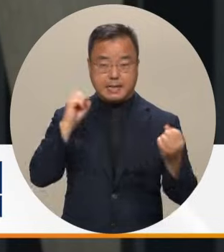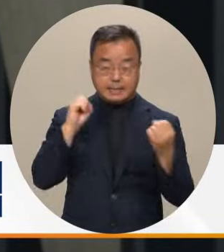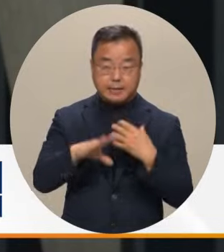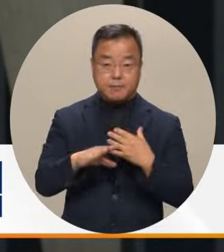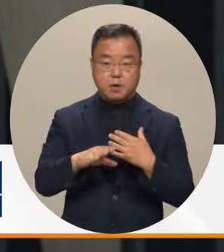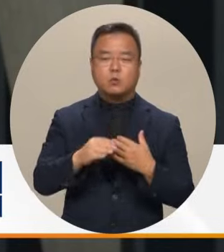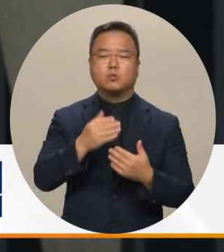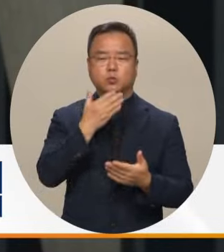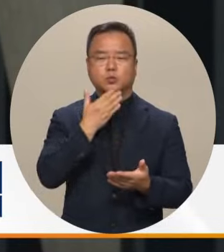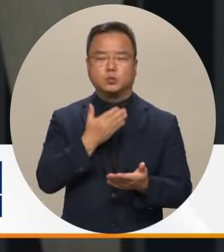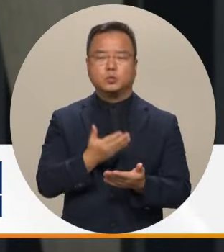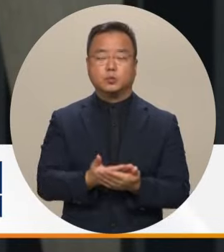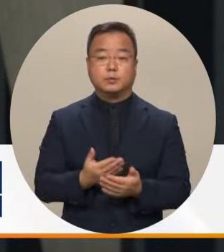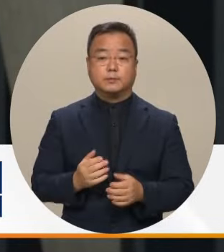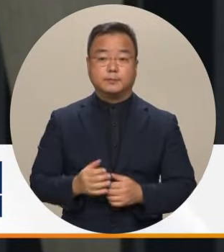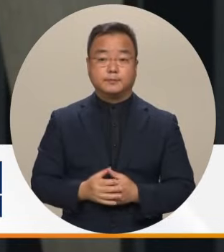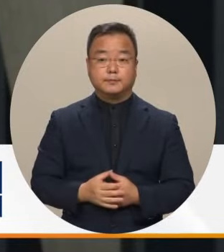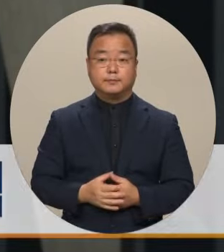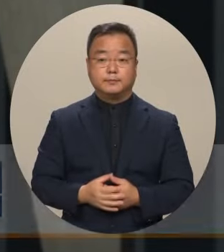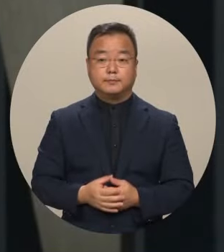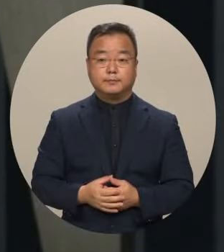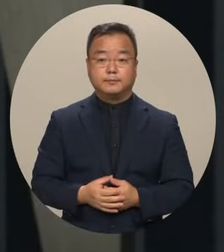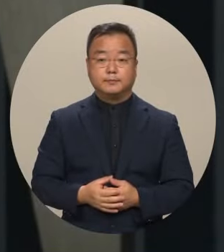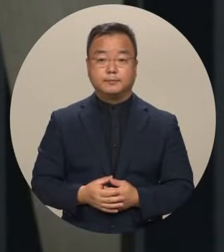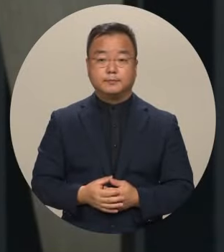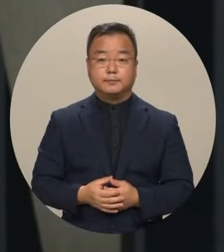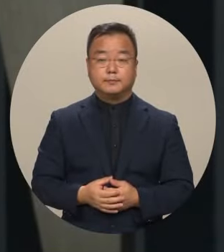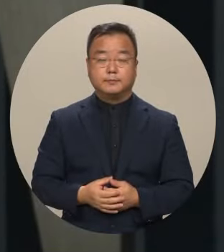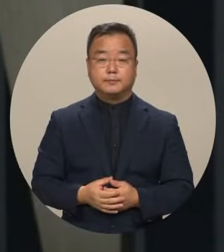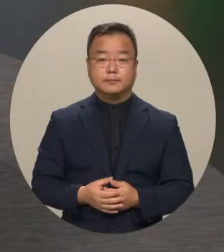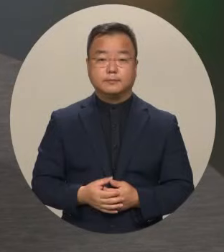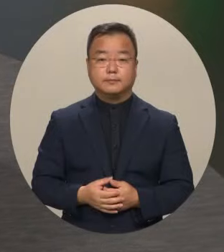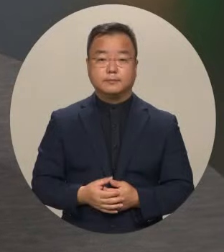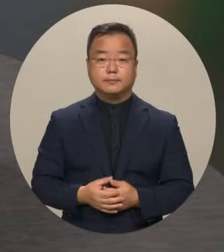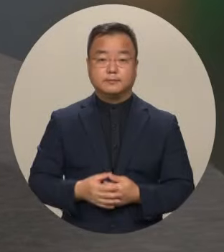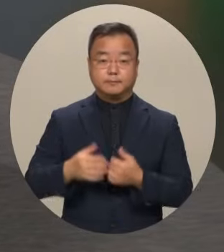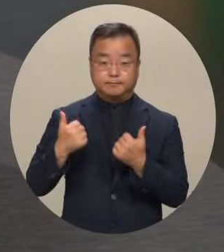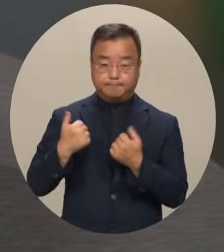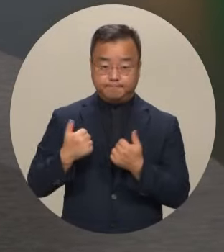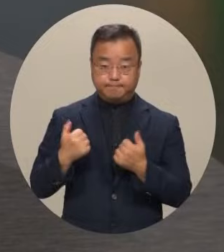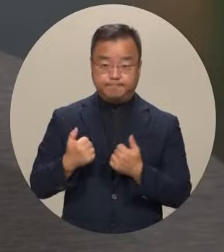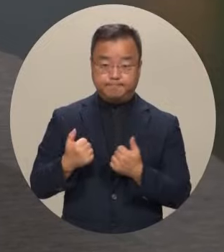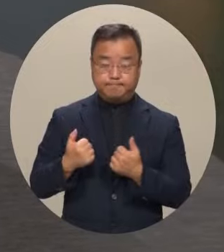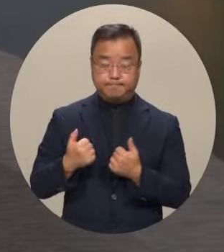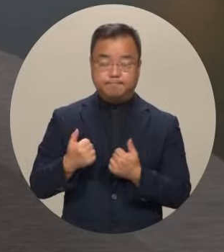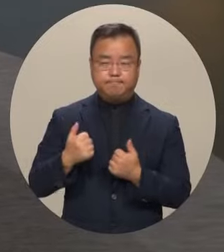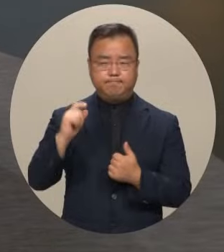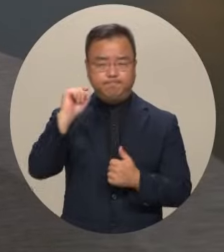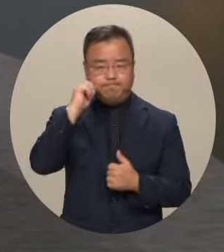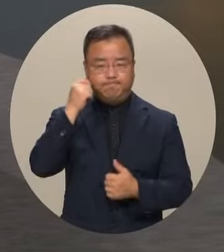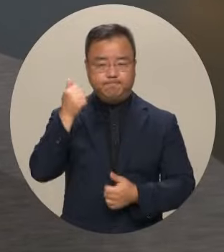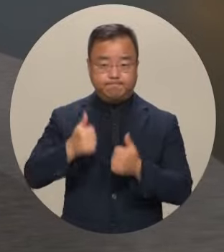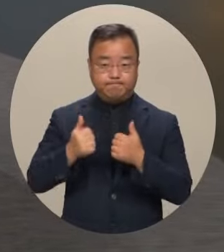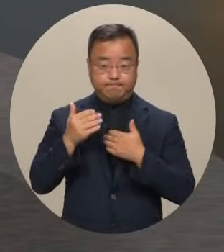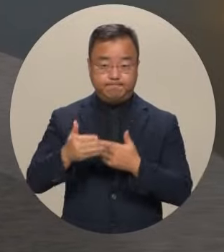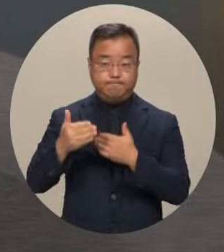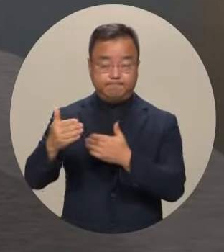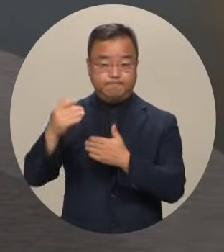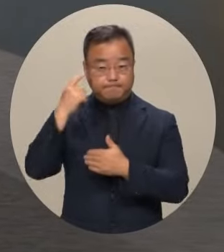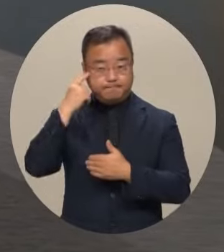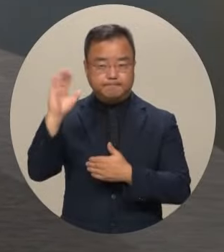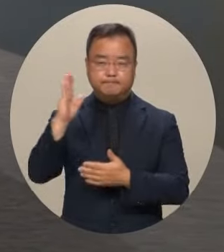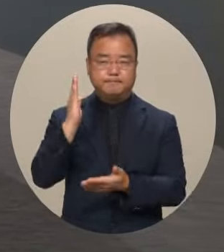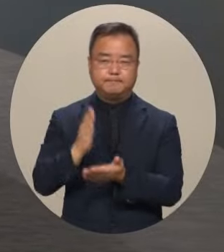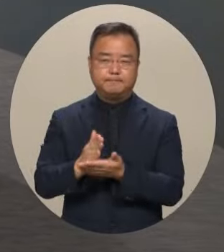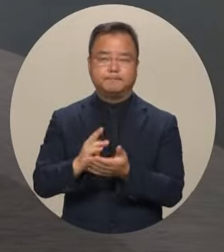중요하다 예 이렇게 말씀 드 수 있습니다네 무엇보다이 면접을 단지 어려운 시험의 관문으로 보기보다는